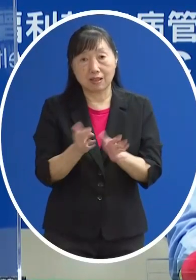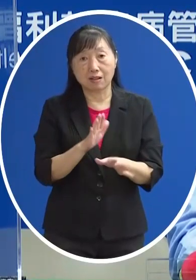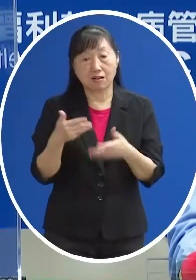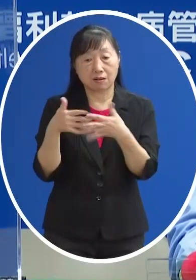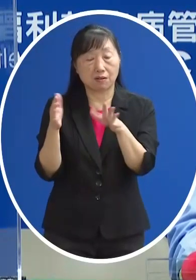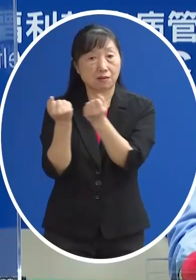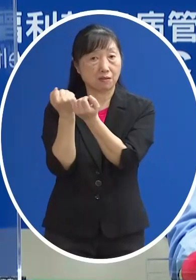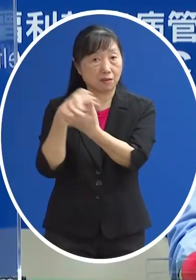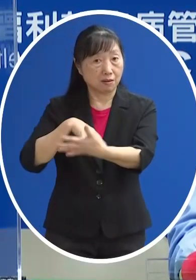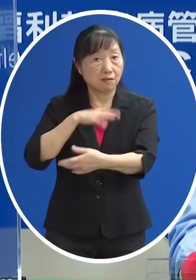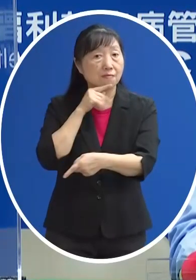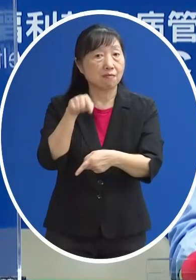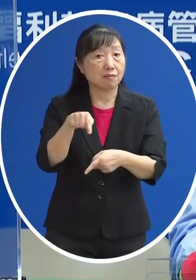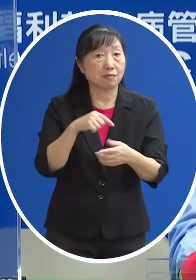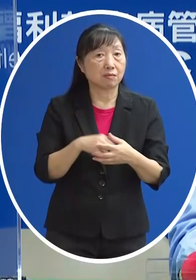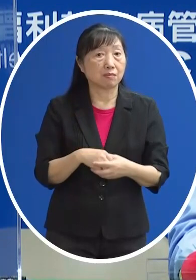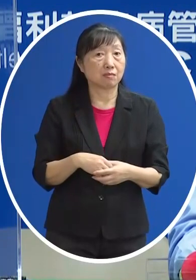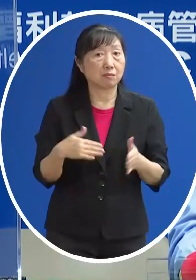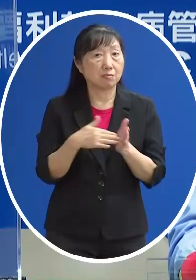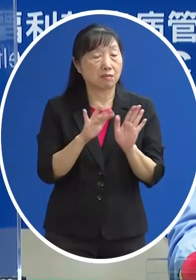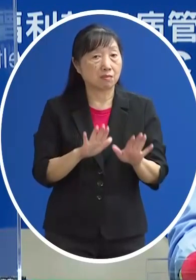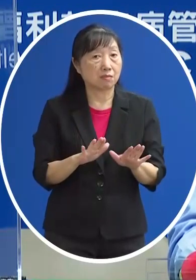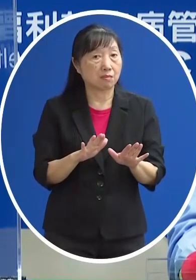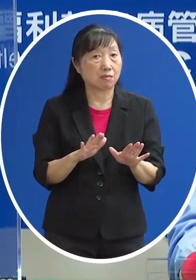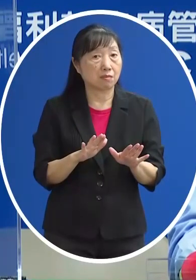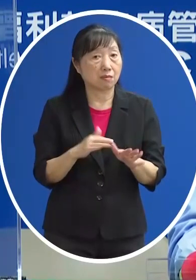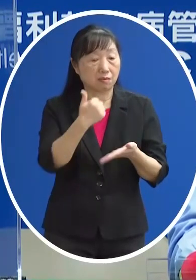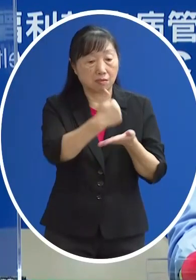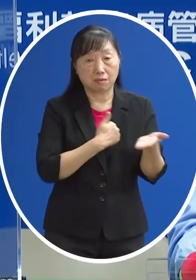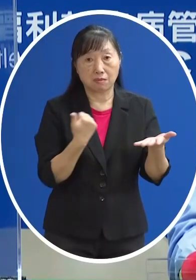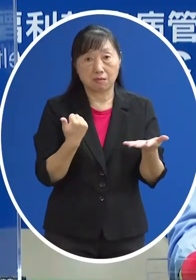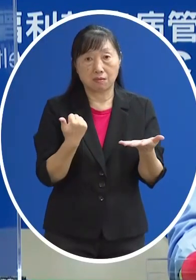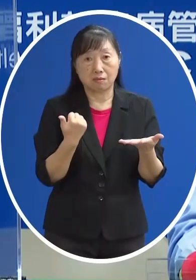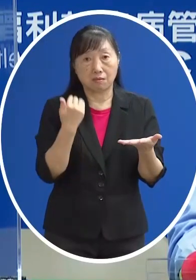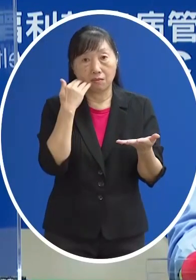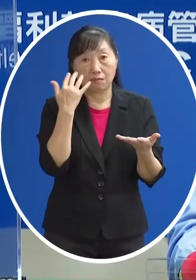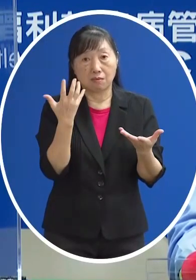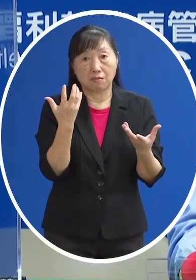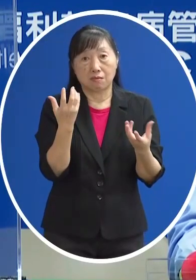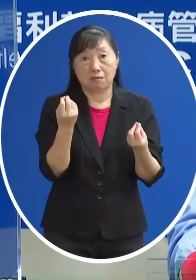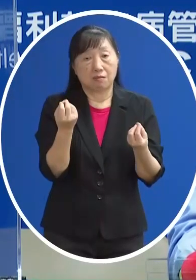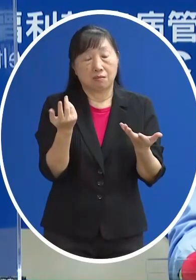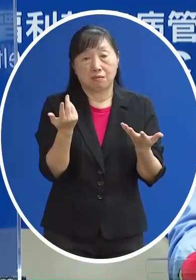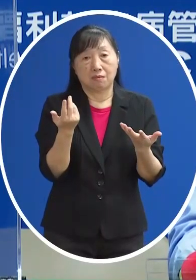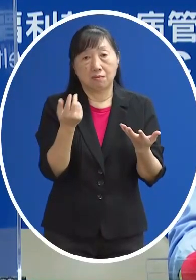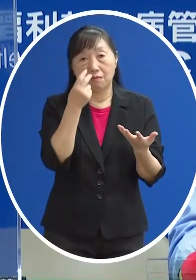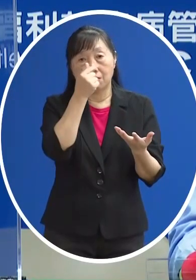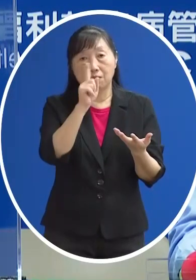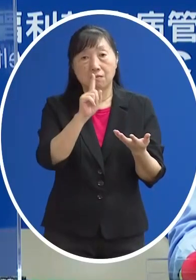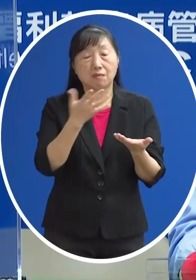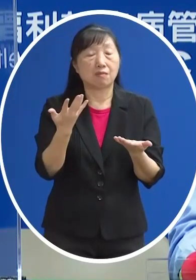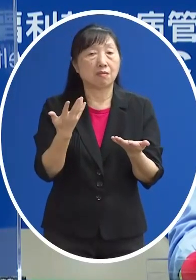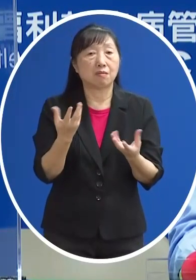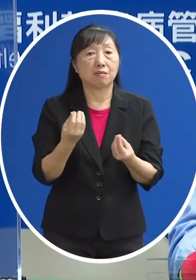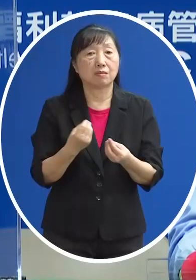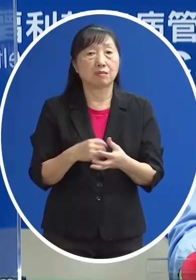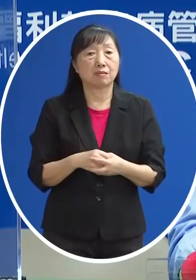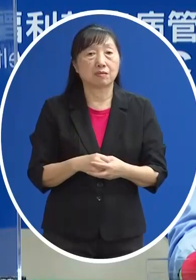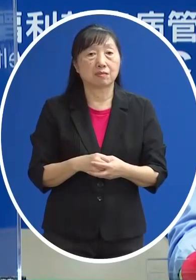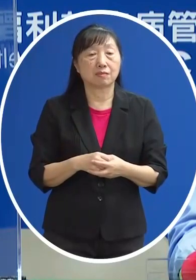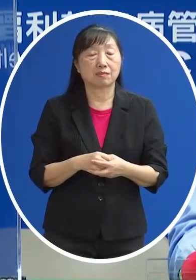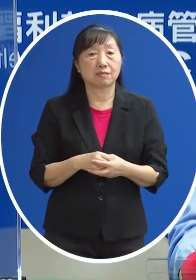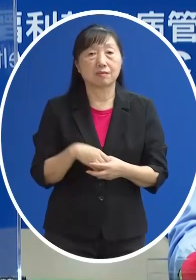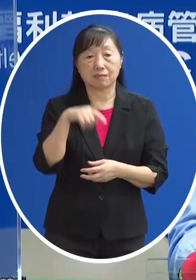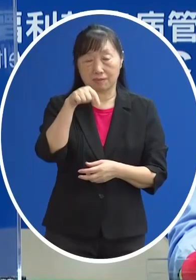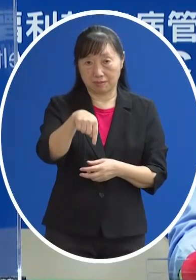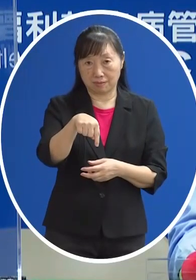莫德纳的时候，到目前如果进货没有特别的一个改变或是一个惊奇，那大致